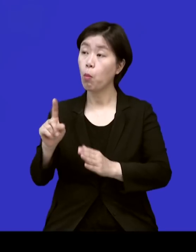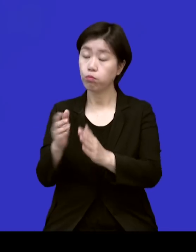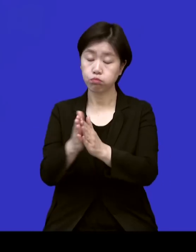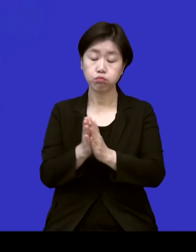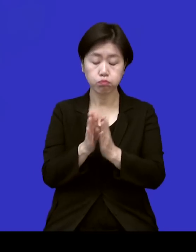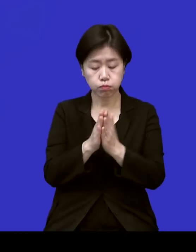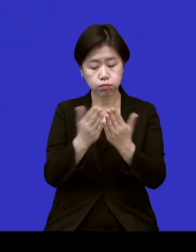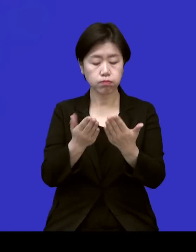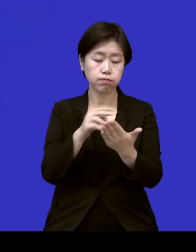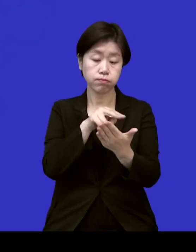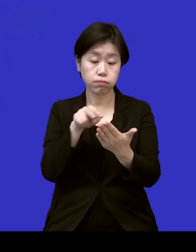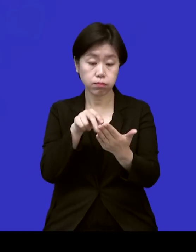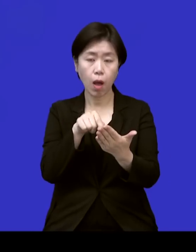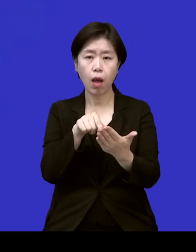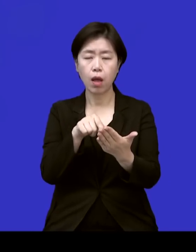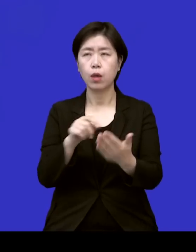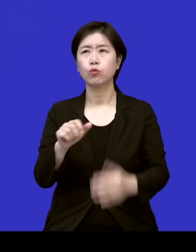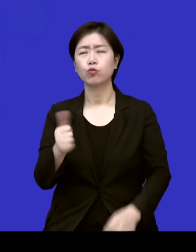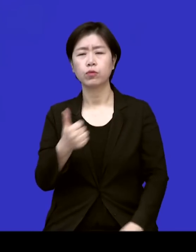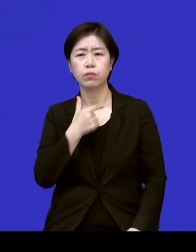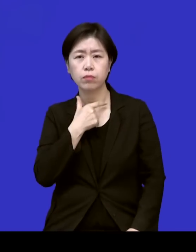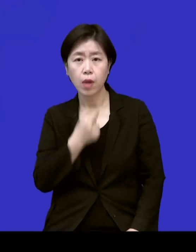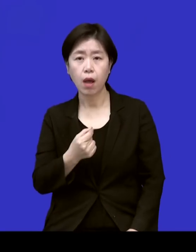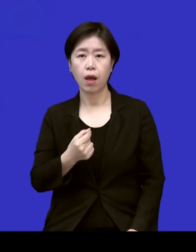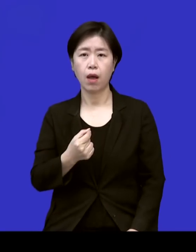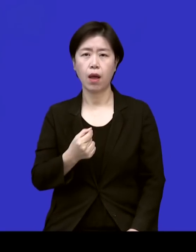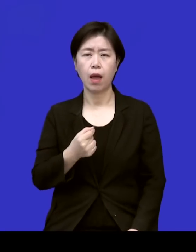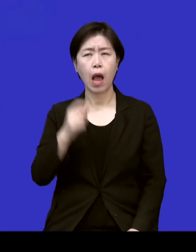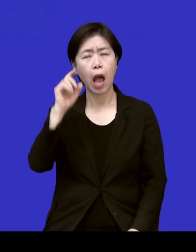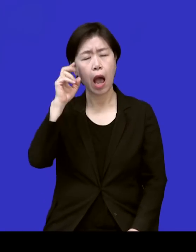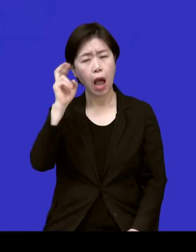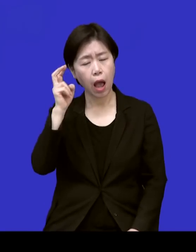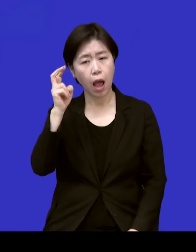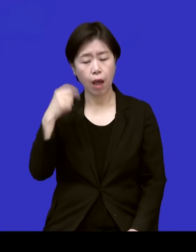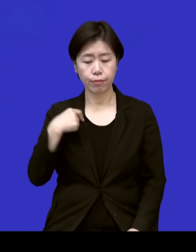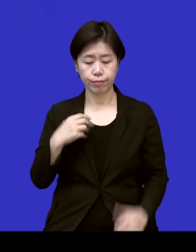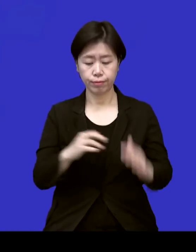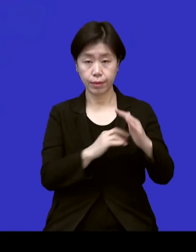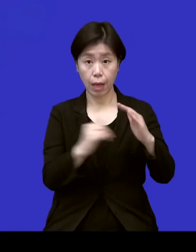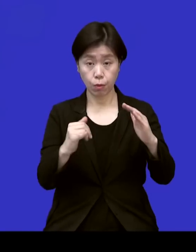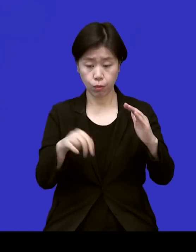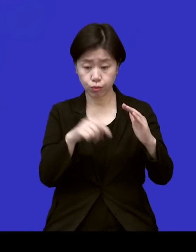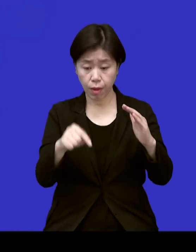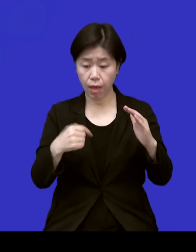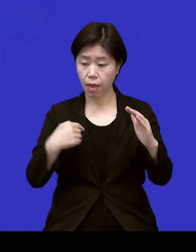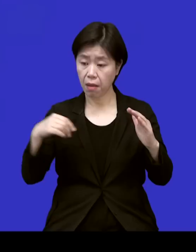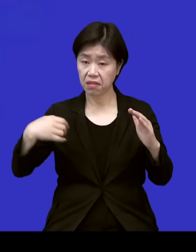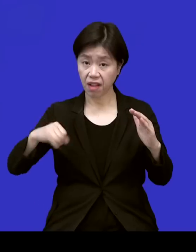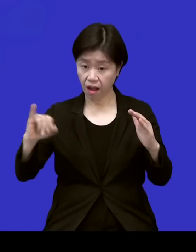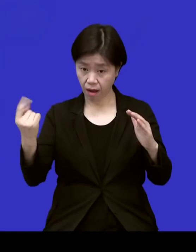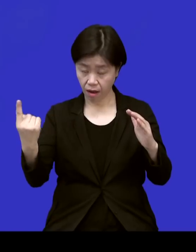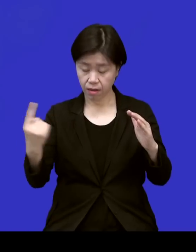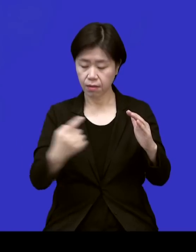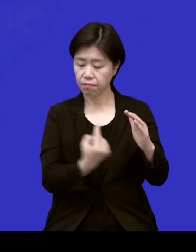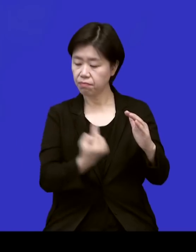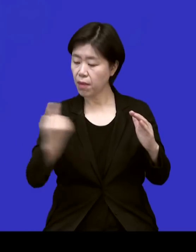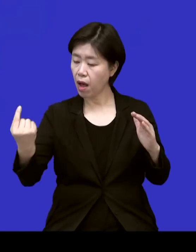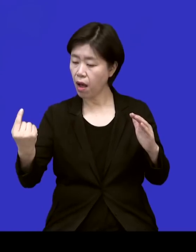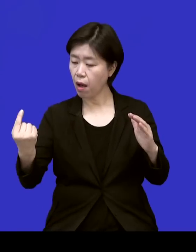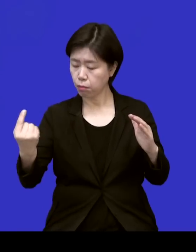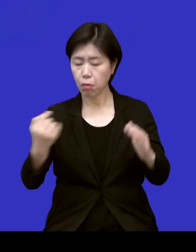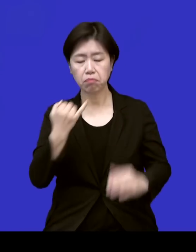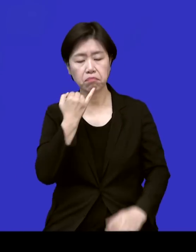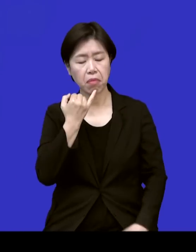죽고 싶다. 가족들이 나만 없으면 행복할 것 같다. 어머. 그 유서 내용이 아직도